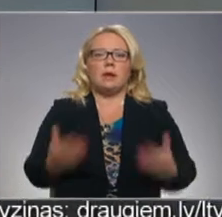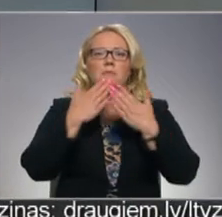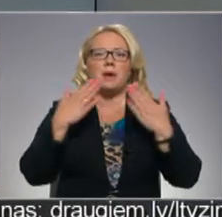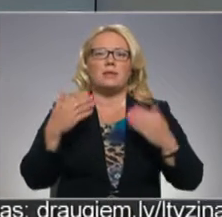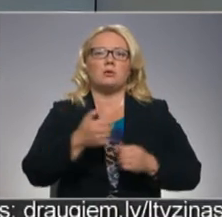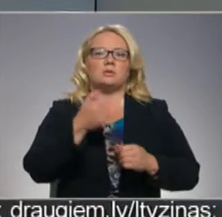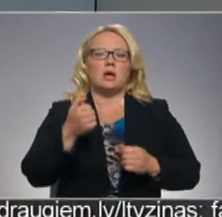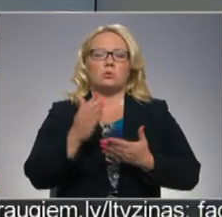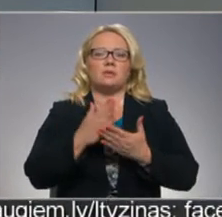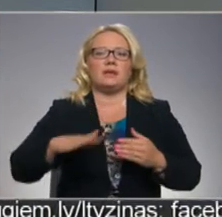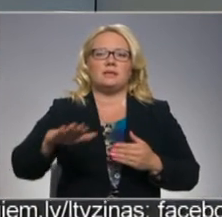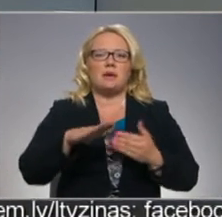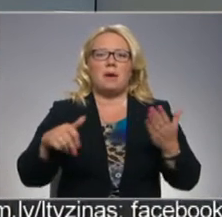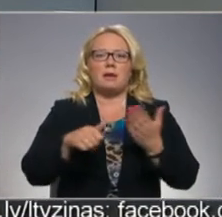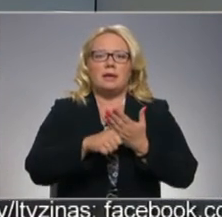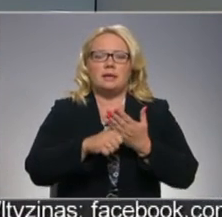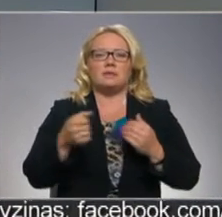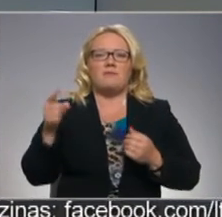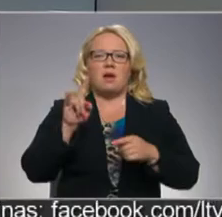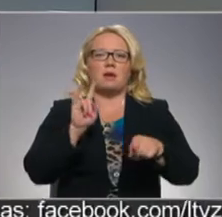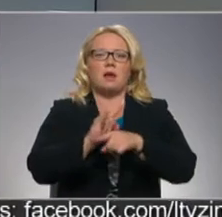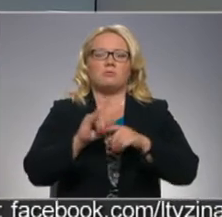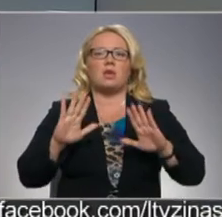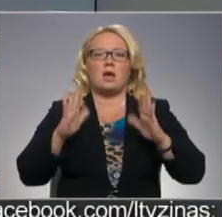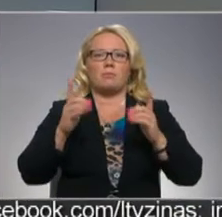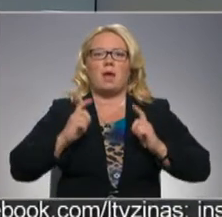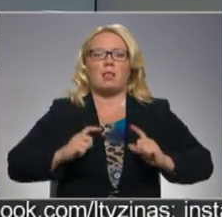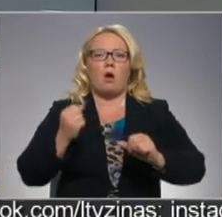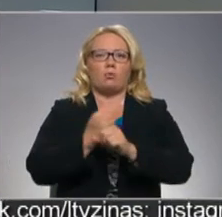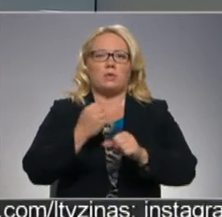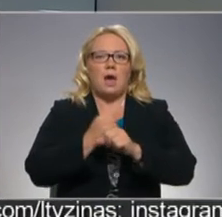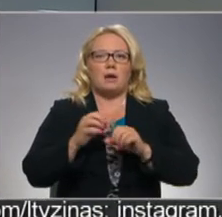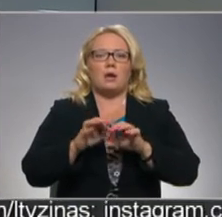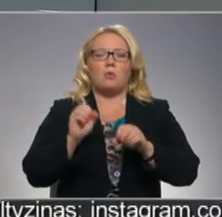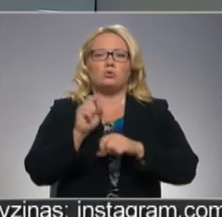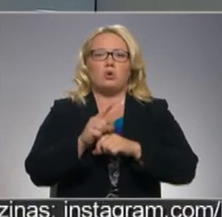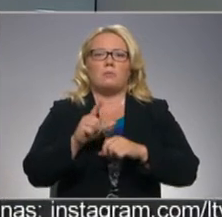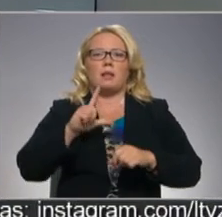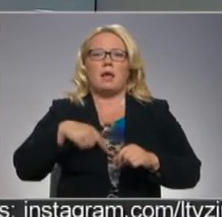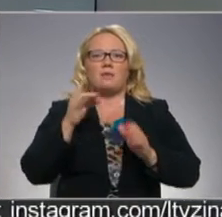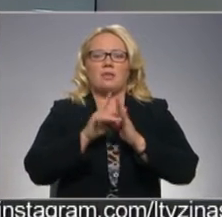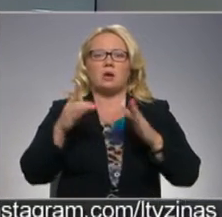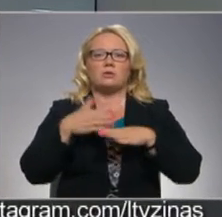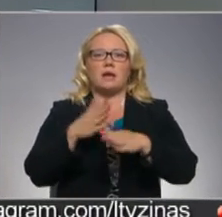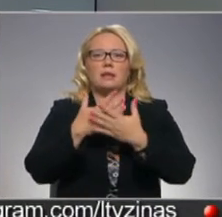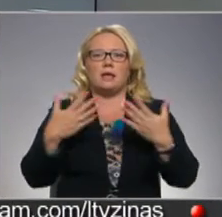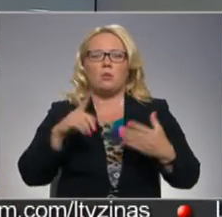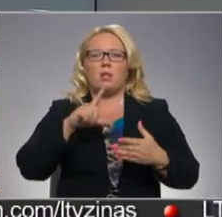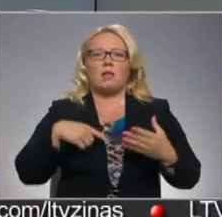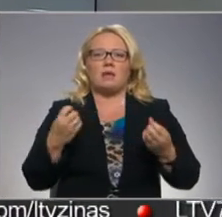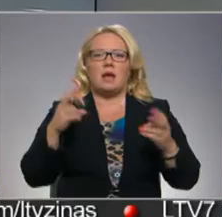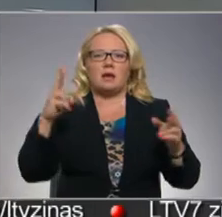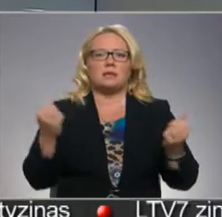Pēdējos gados Vidzemē reģistrēti vairāki krāpšanas gadījumi, kad ļaundari, uzdodoties par Latvenergo sadales tīklu un Latvijas gāzes